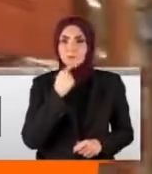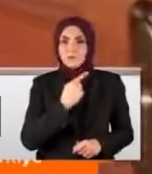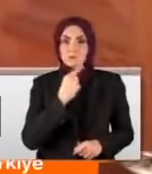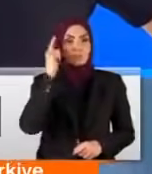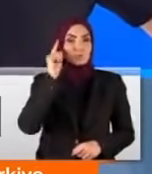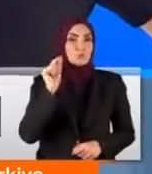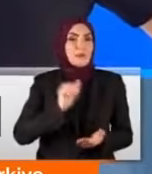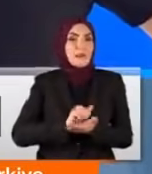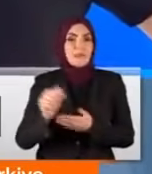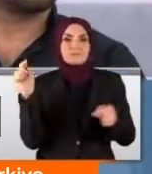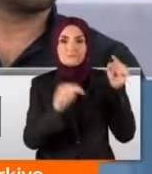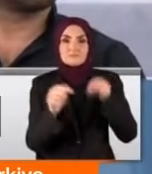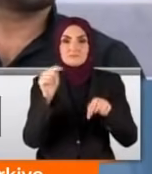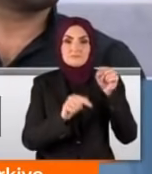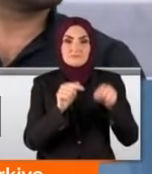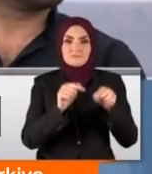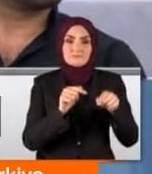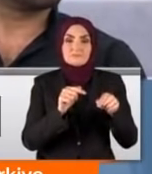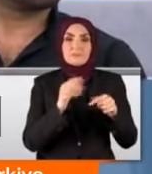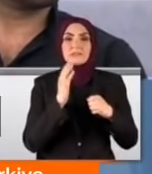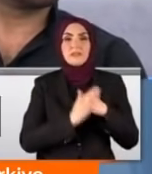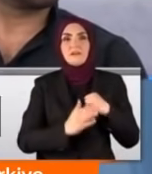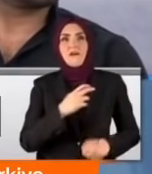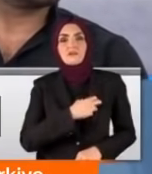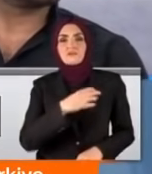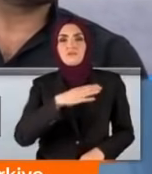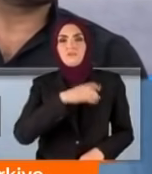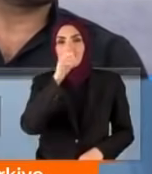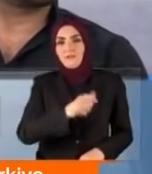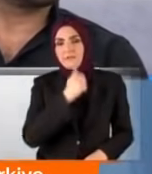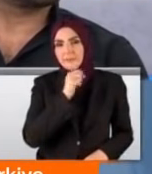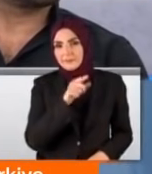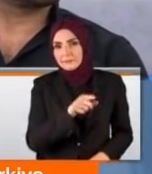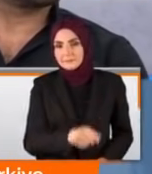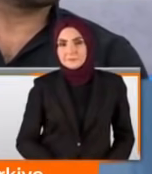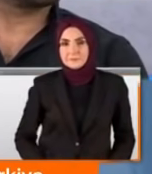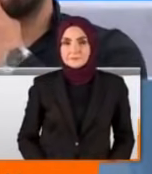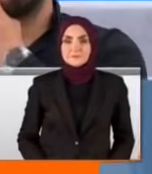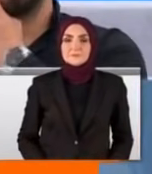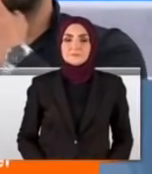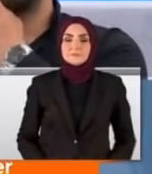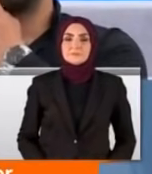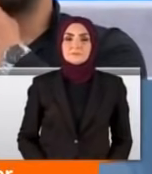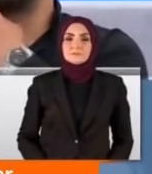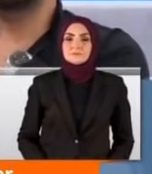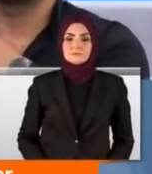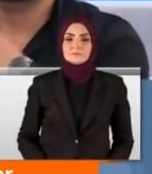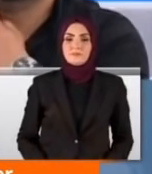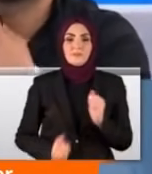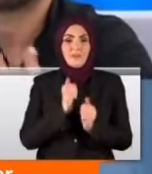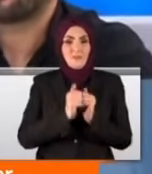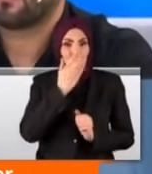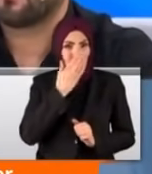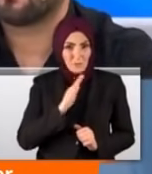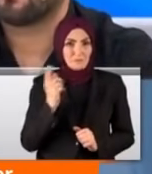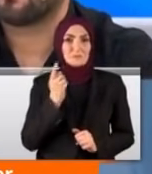Bahri Maraşlı'yı işaret ediyordu. Saat 3.30-4 gibi bir görüştük telefonda. Nisan'dan dönüşte eve uğradım, yoktu. Hiç kavga yok, hiçbir şey yok. Sonra